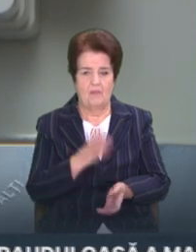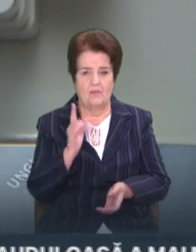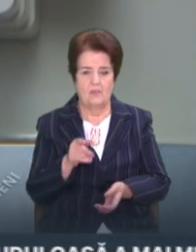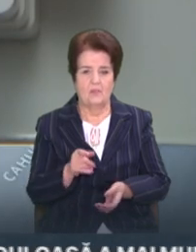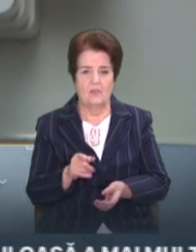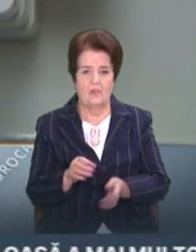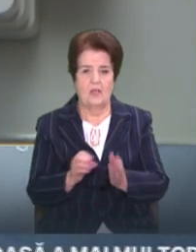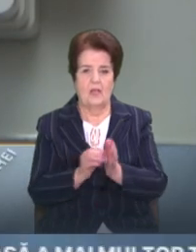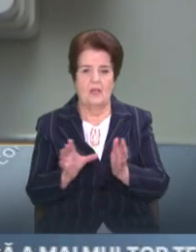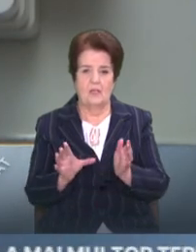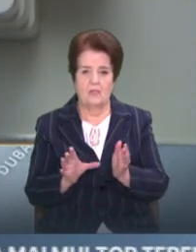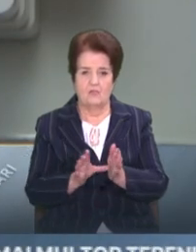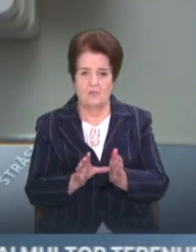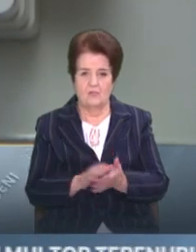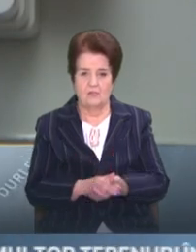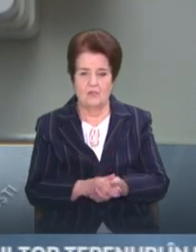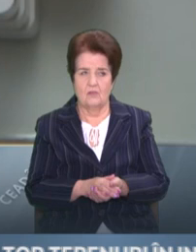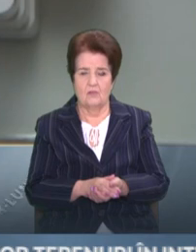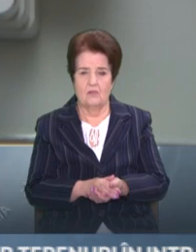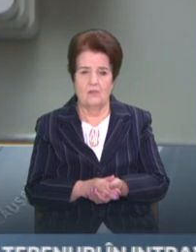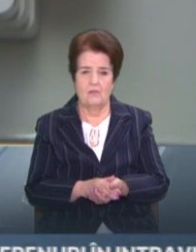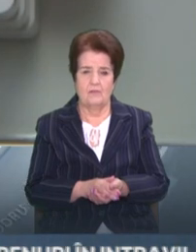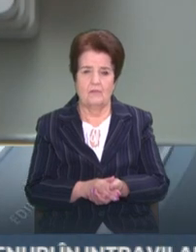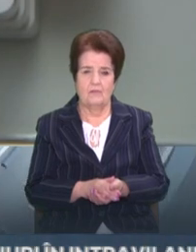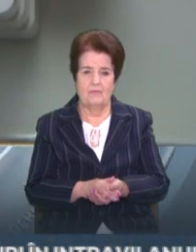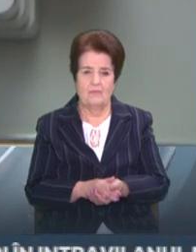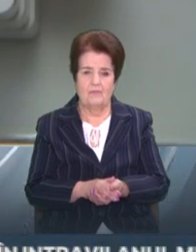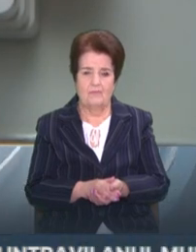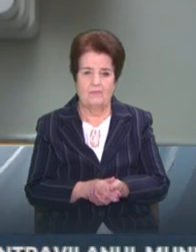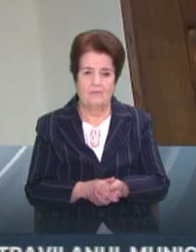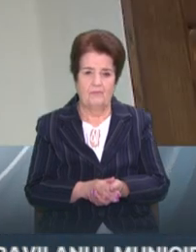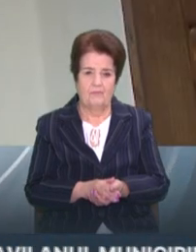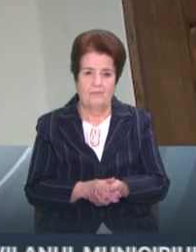În cazul în care populația sau cei care se înregistrează